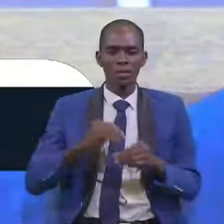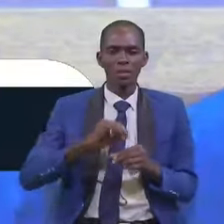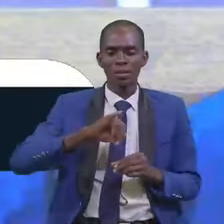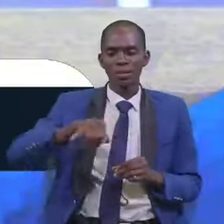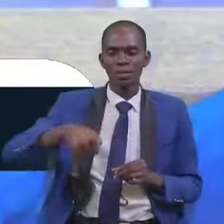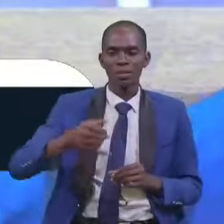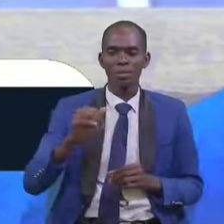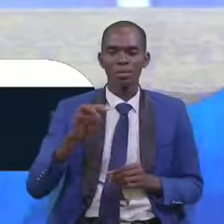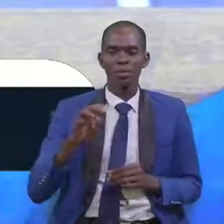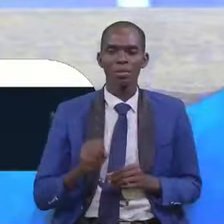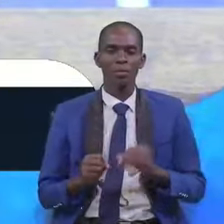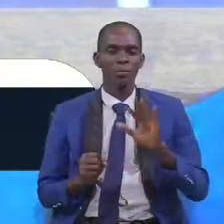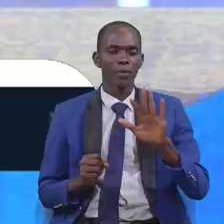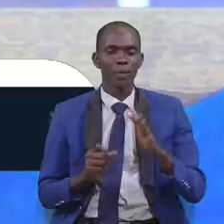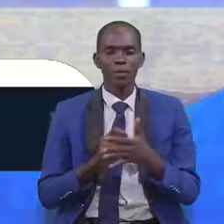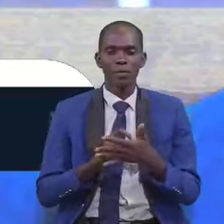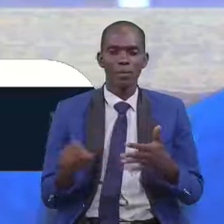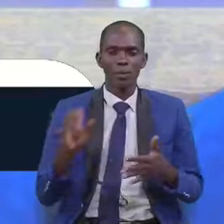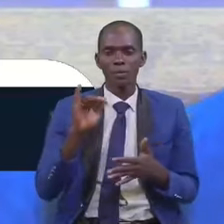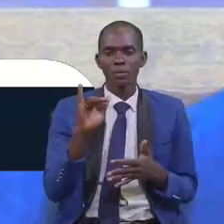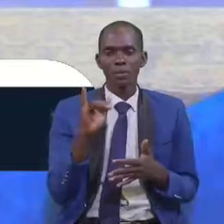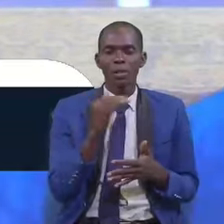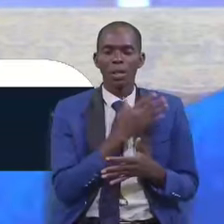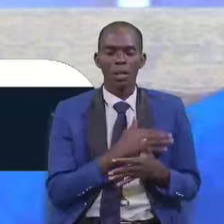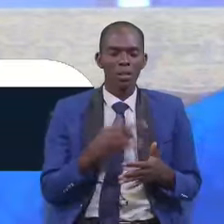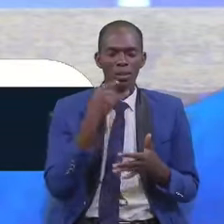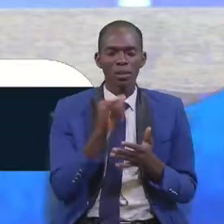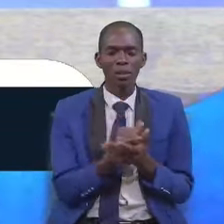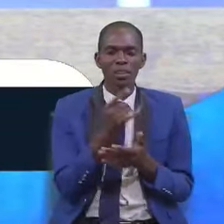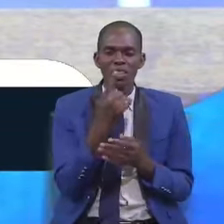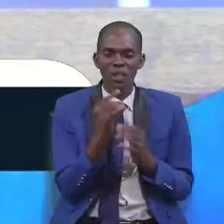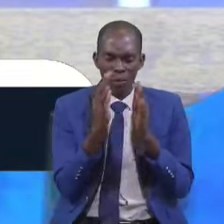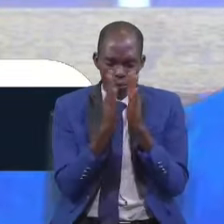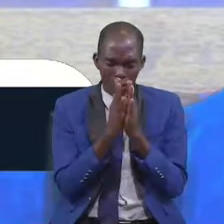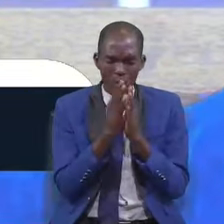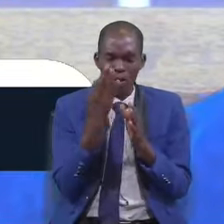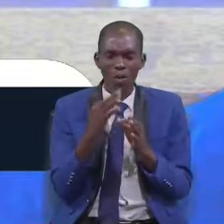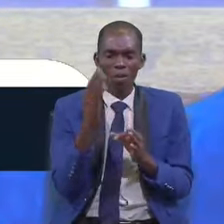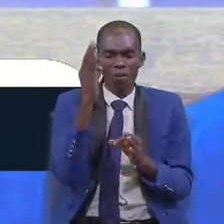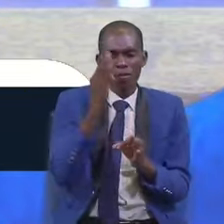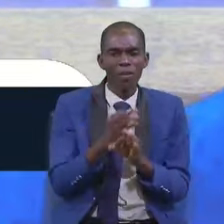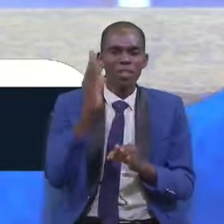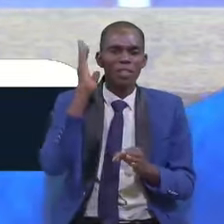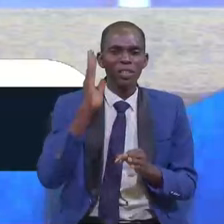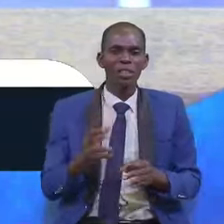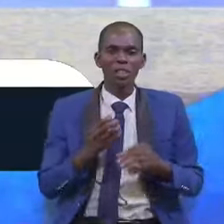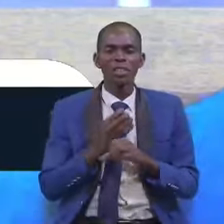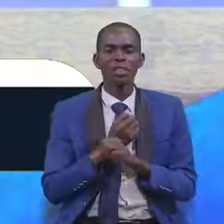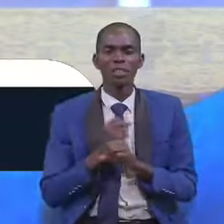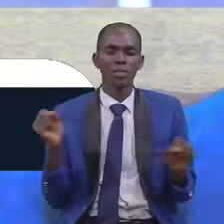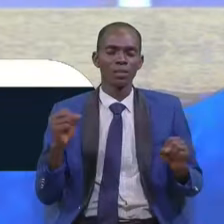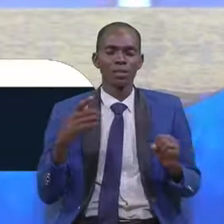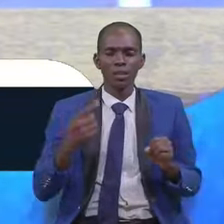15. La prière de la foi sauvera le malade.